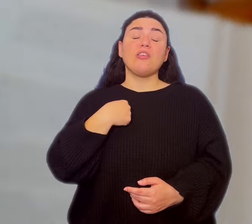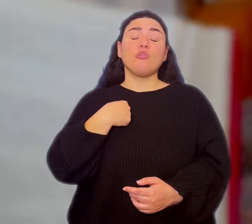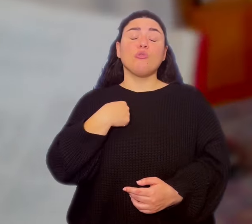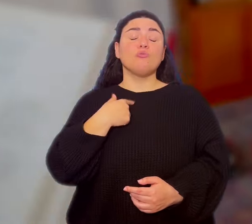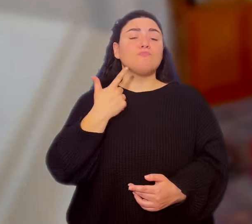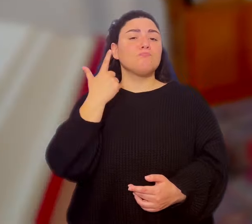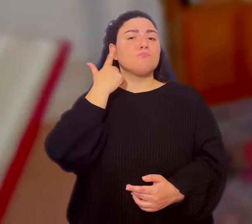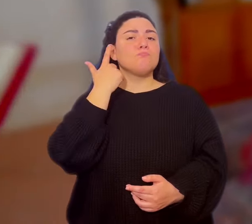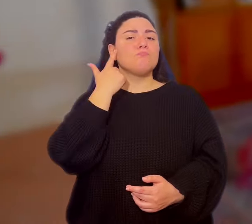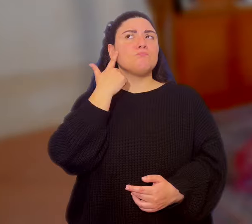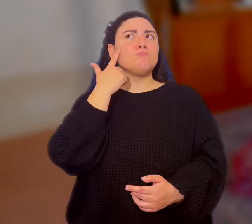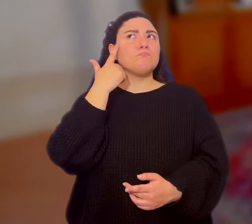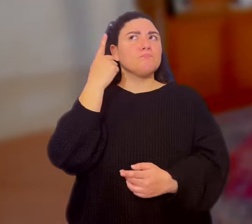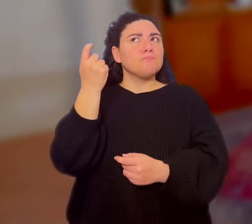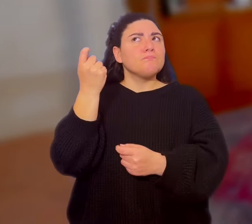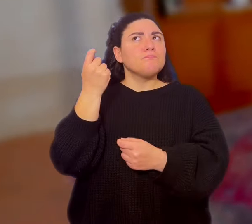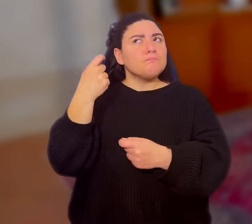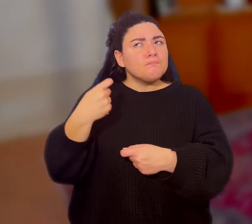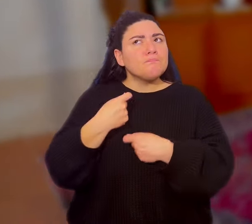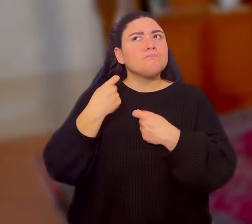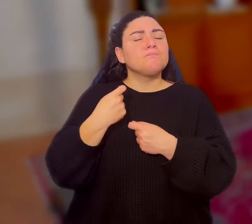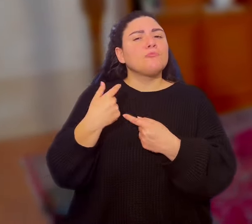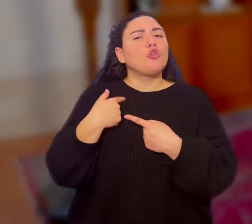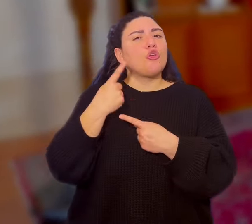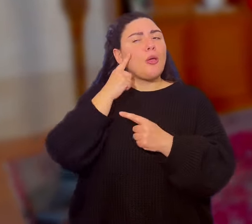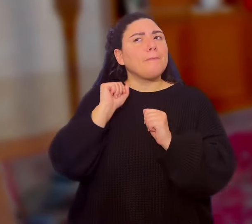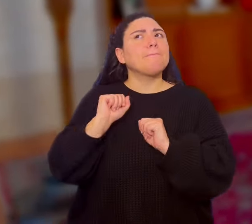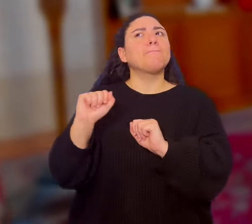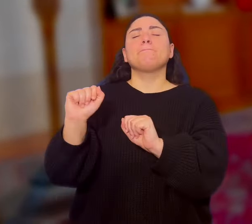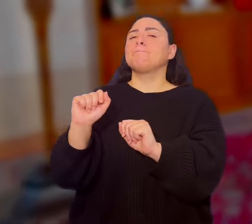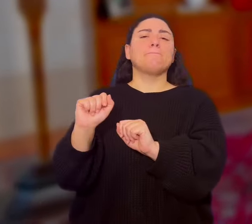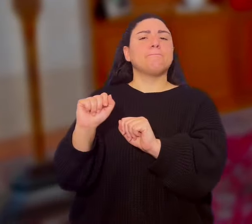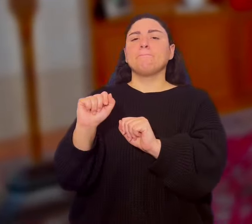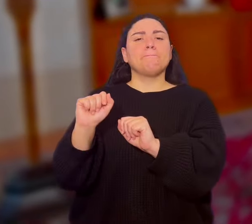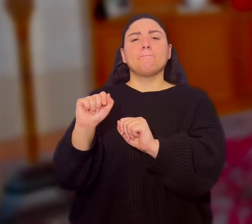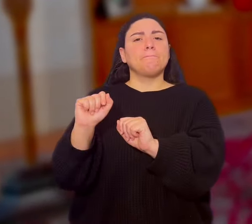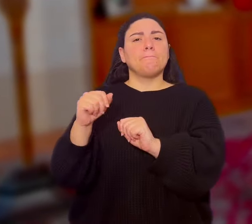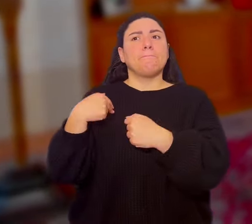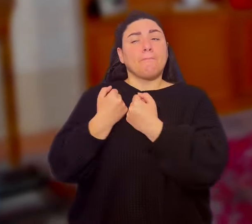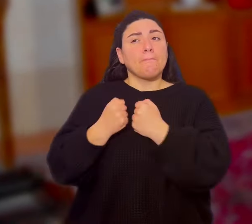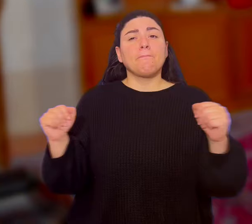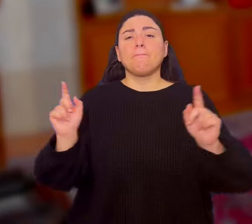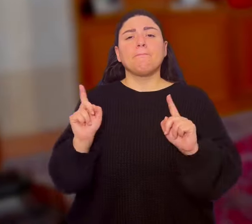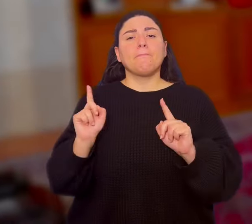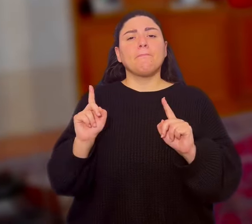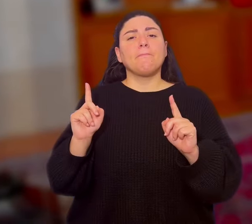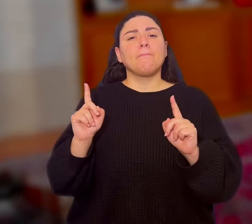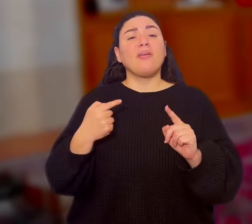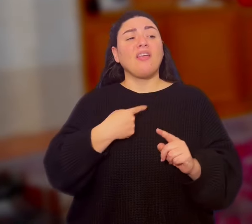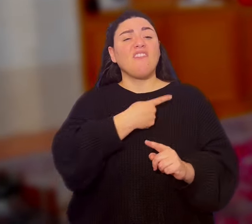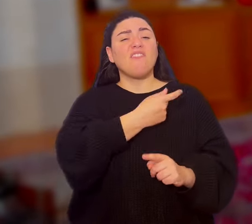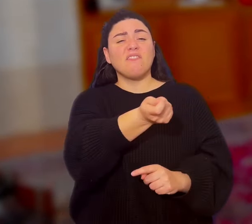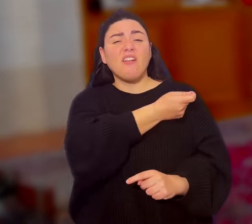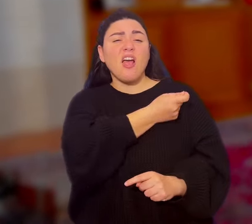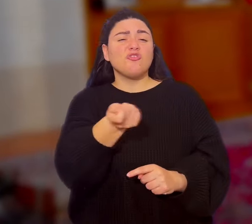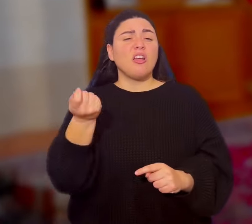e io non ho opposto Resistenza non mi sono tirato indietro ho presentato il mio dorso ai